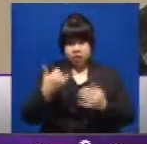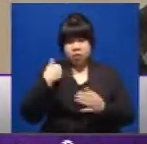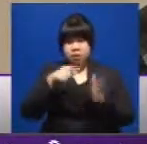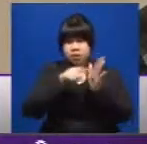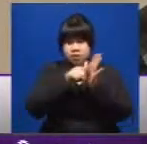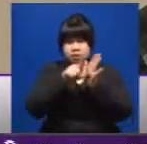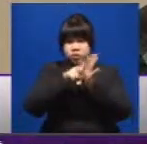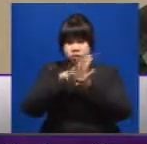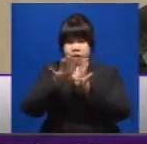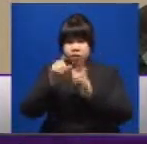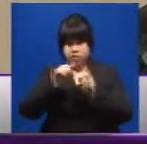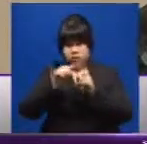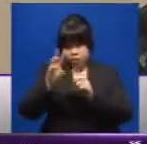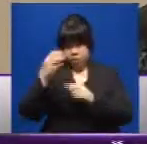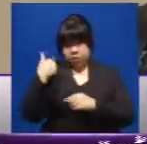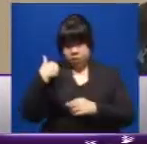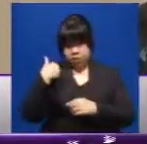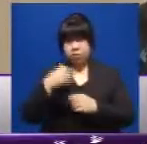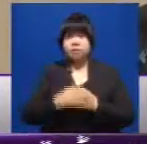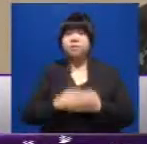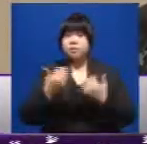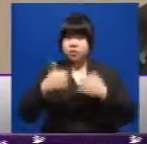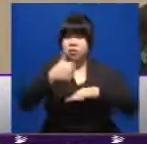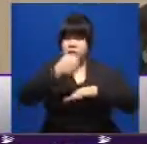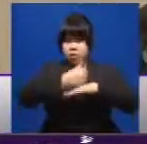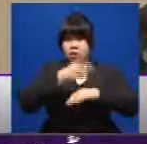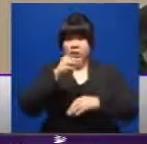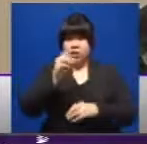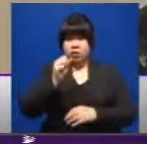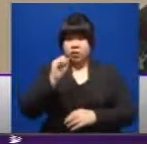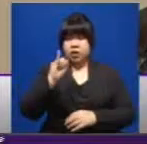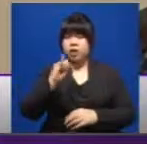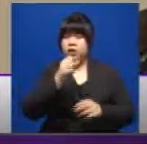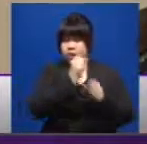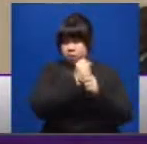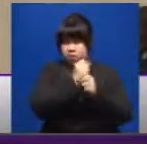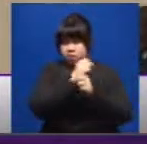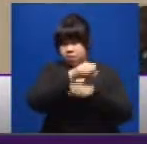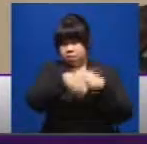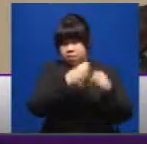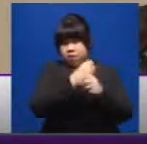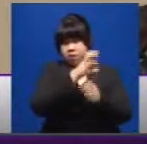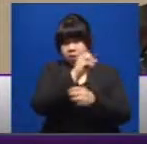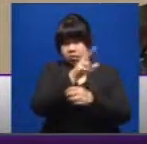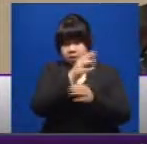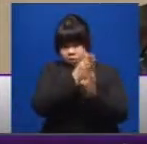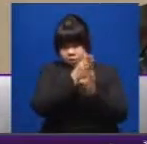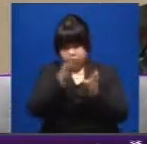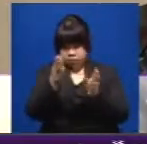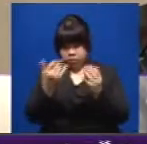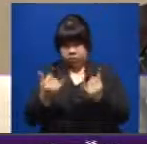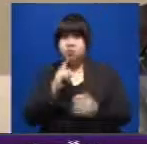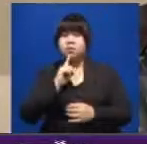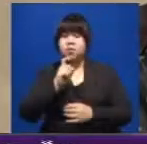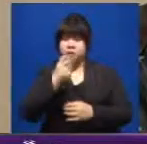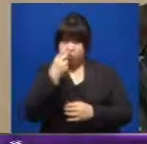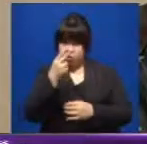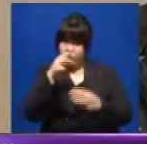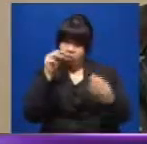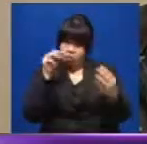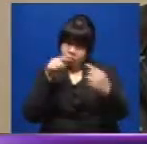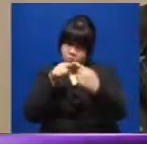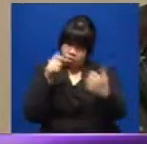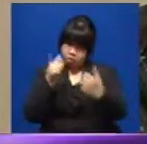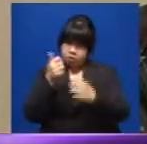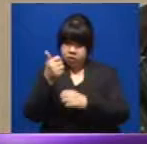แล้วมั้งคิดว่าที่ดีดีใจนั่นแหละคนนี้จะทำได้กับ53มานั่นแหละ คิดว่าเรื่องนี้มันมีความเหมาะสมมั้ยครับกับการที่ออกม